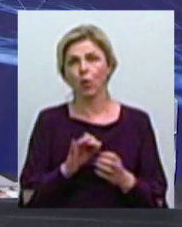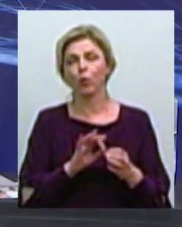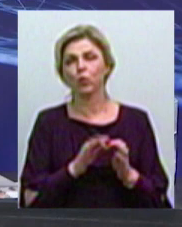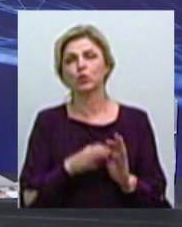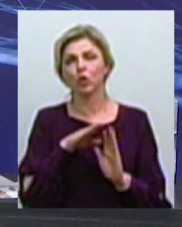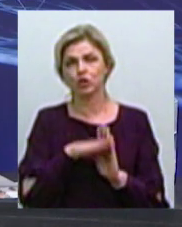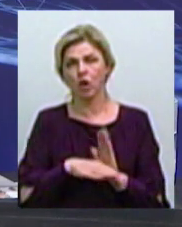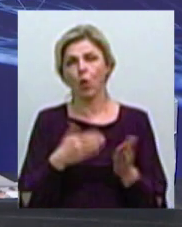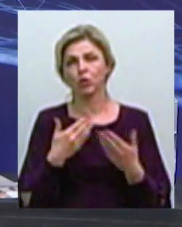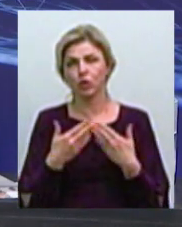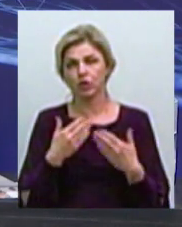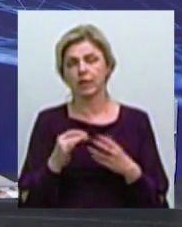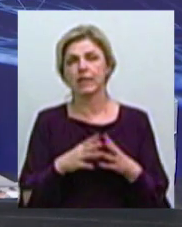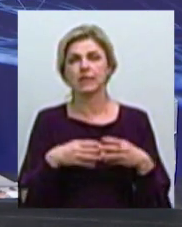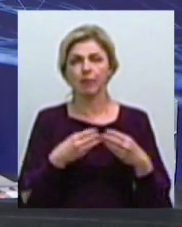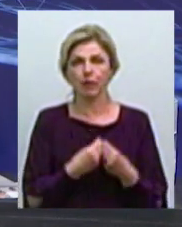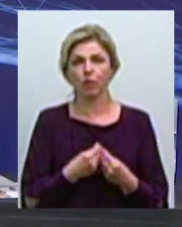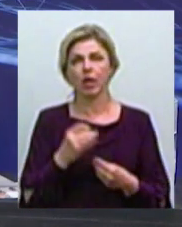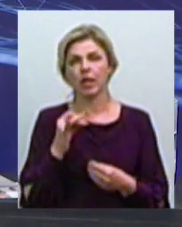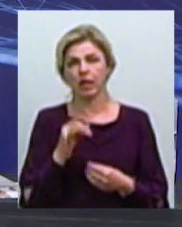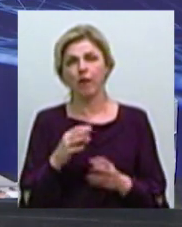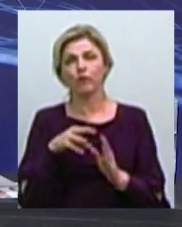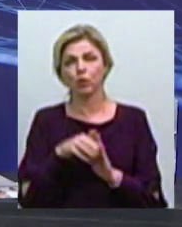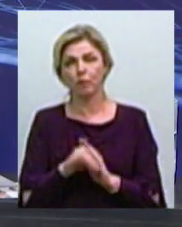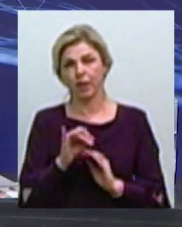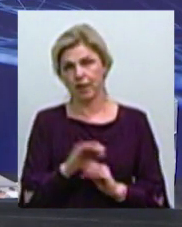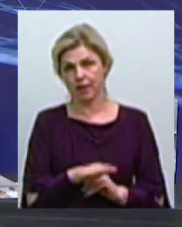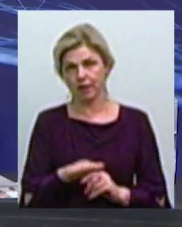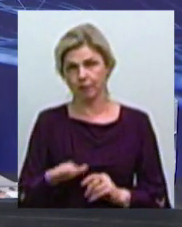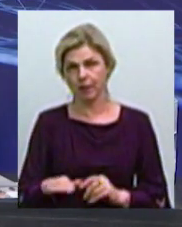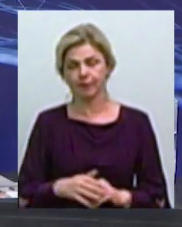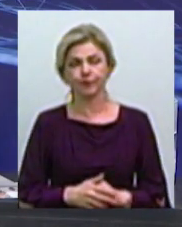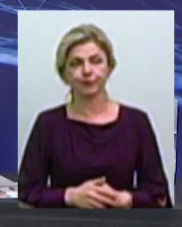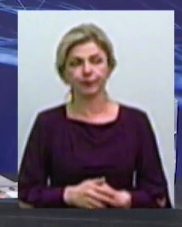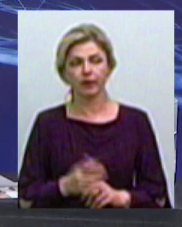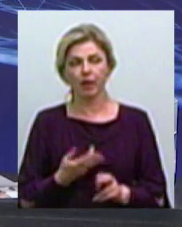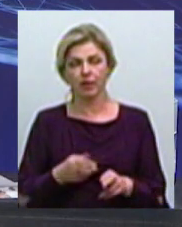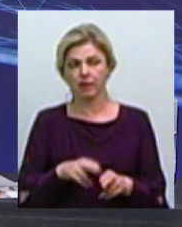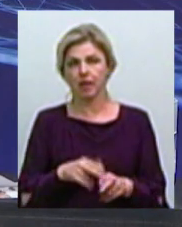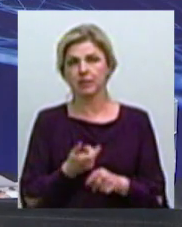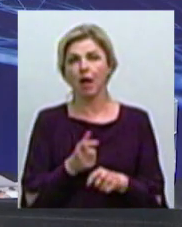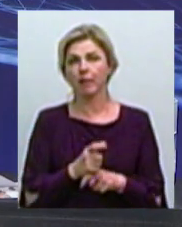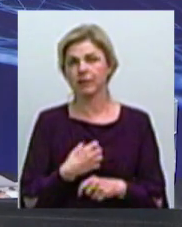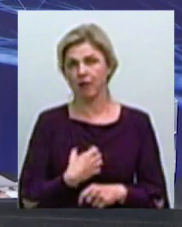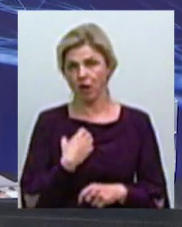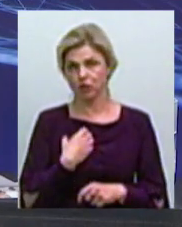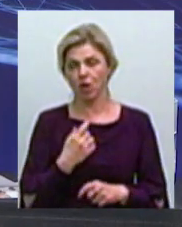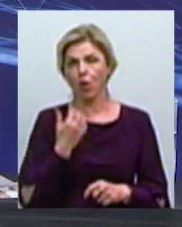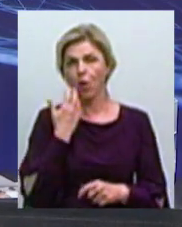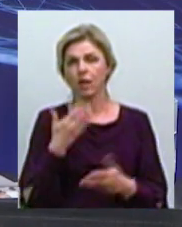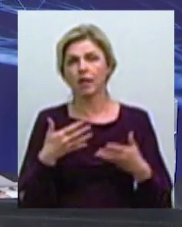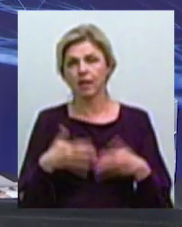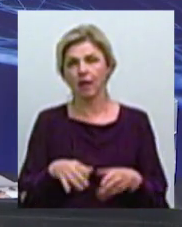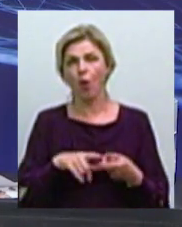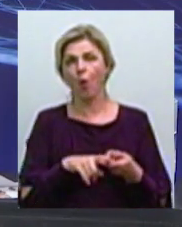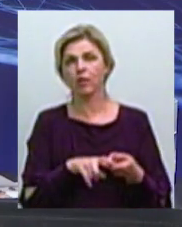усложненные отношения и с семьей, с членами семьи, в том числе и с детьми. И, наверное, это самое страшное, когда теряется контакт с